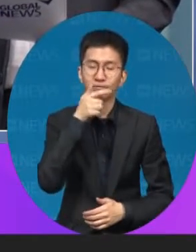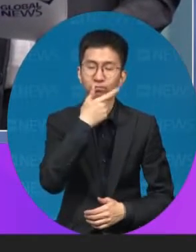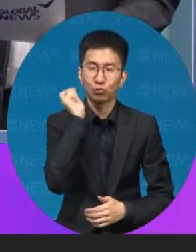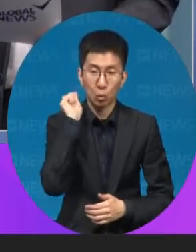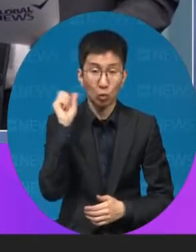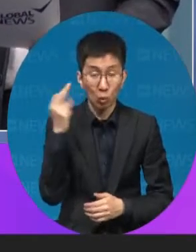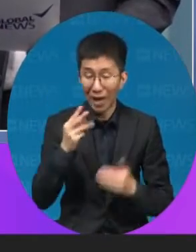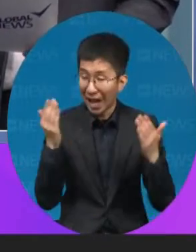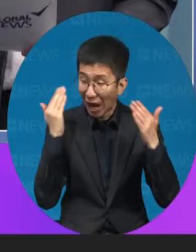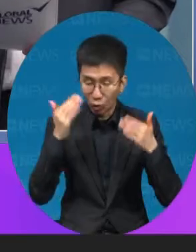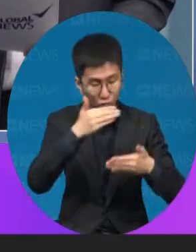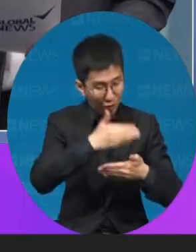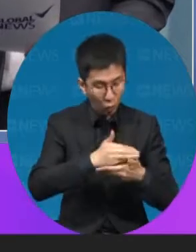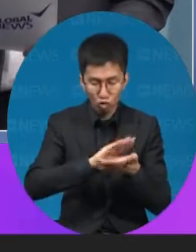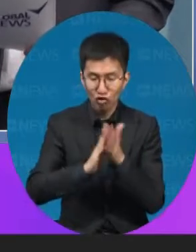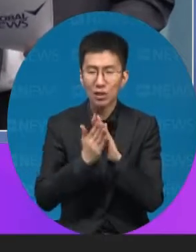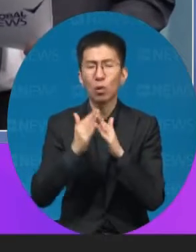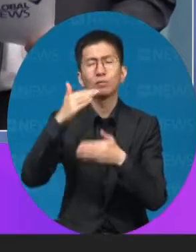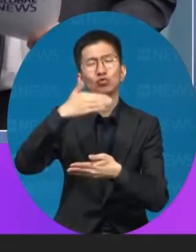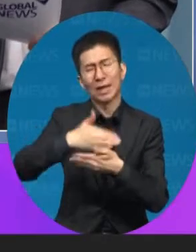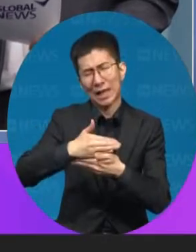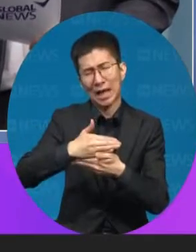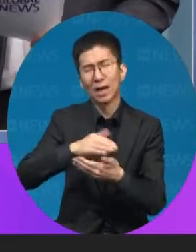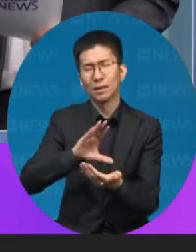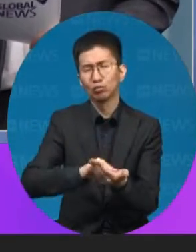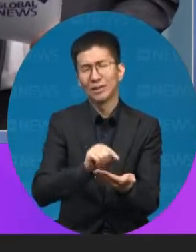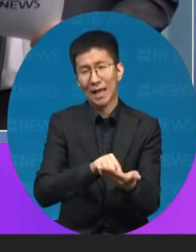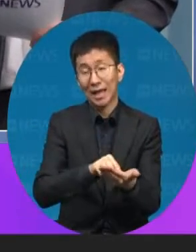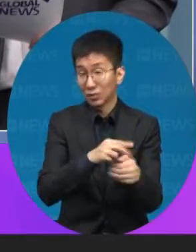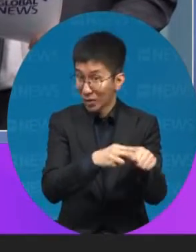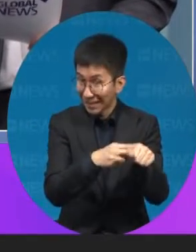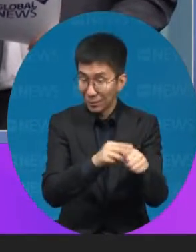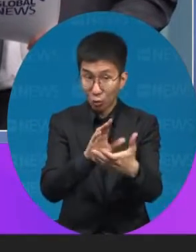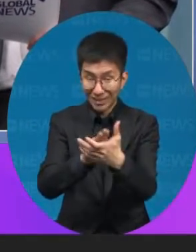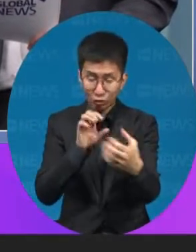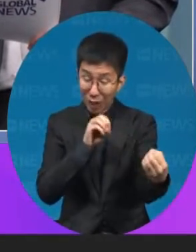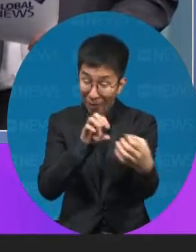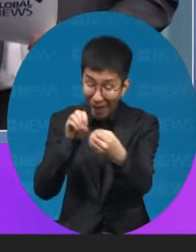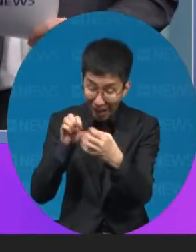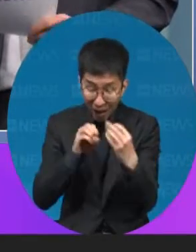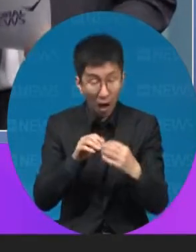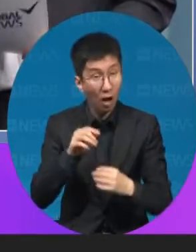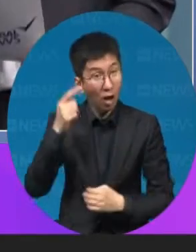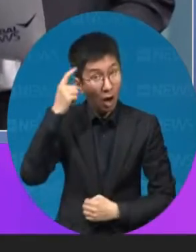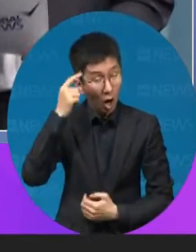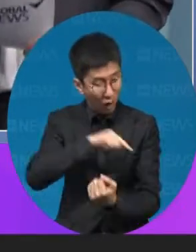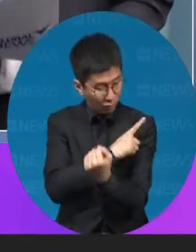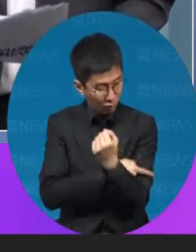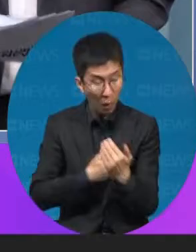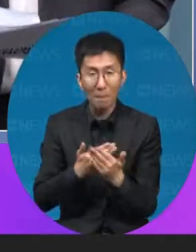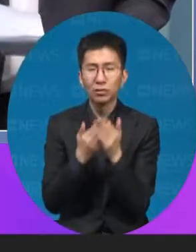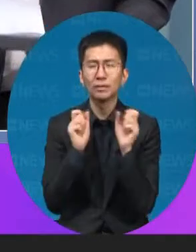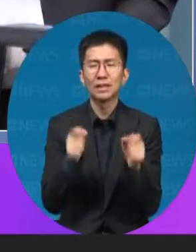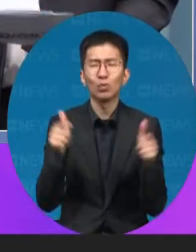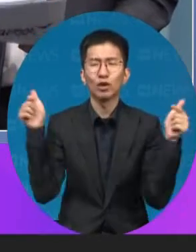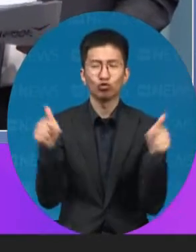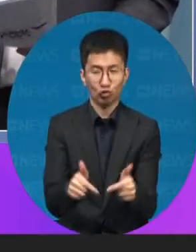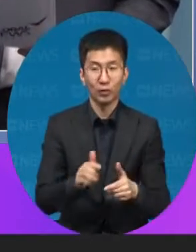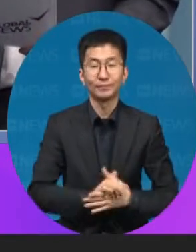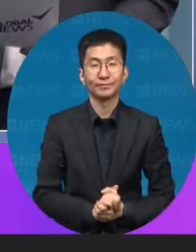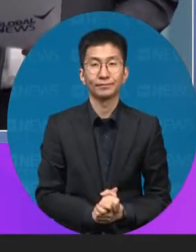영향을 미쳤는데 요 선생님 또 친구들과 상호 작용하면서 인지 능력을 발달시킬 수 있는 기회가 줄었습니다